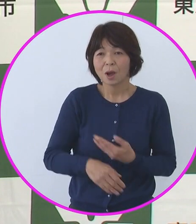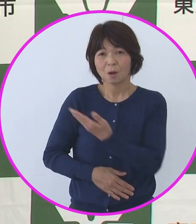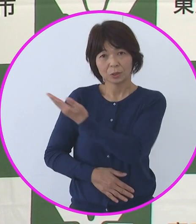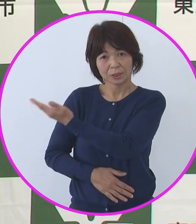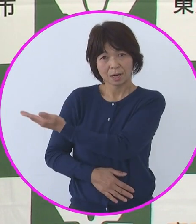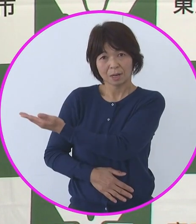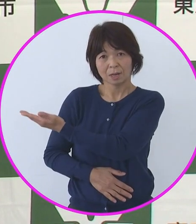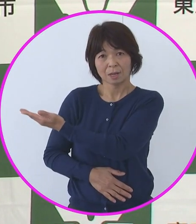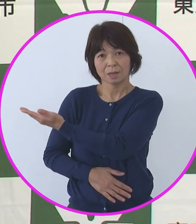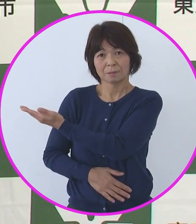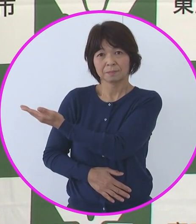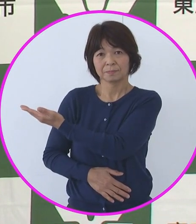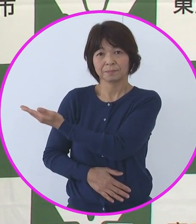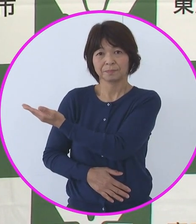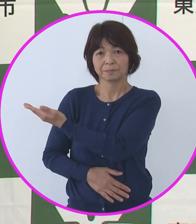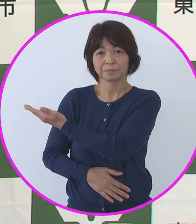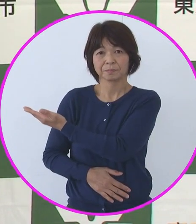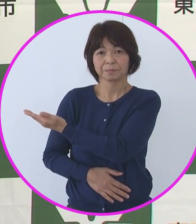話